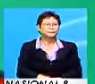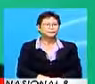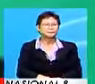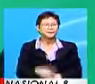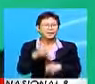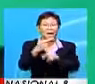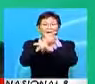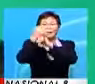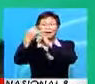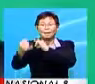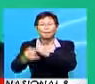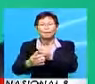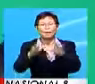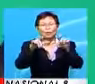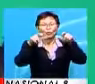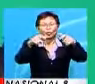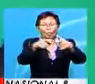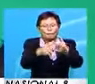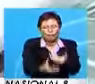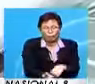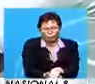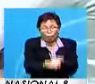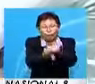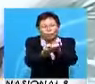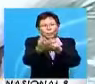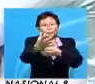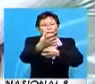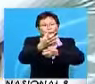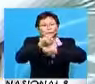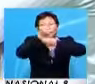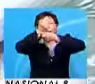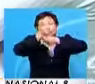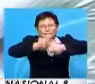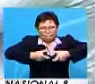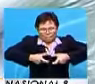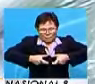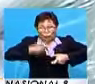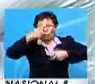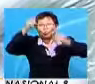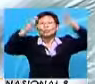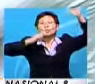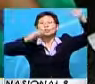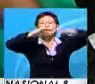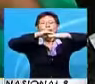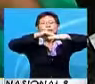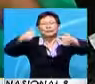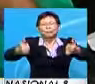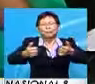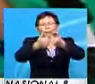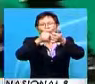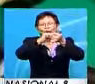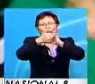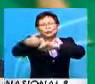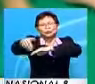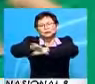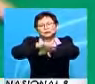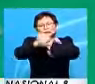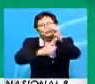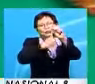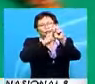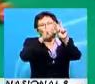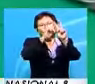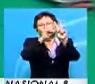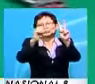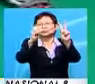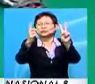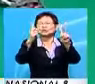Kali terakhir skuad bola tampar negara berjaya menghadirkan pingat buat negara adalah pada Temasya Sukan SEA 2001